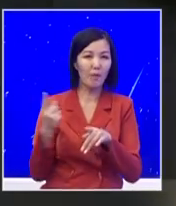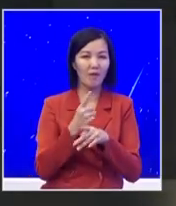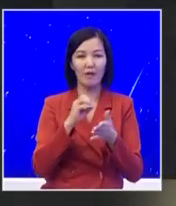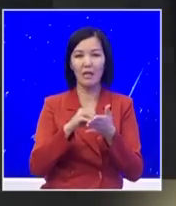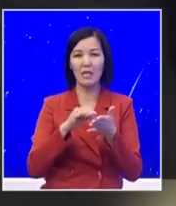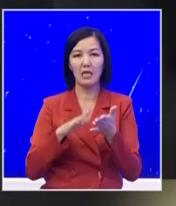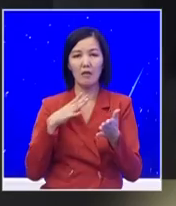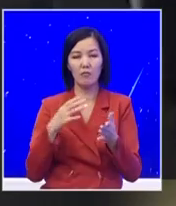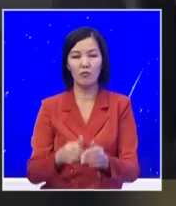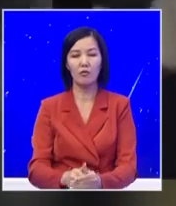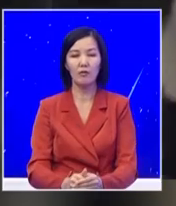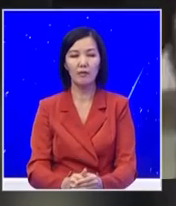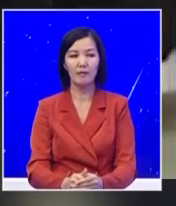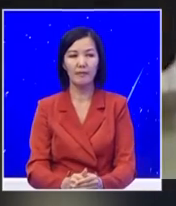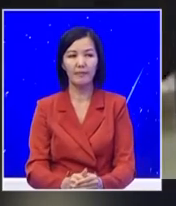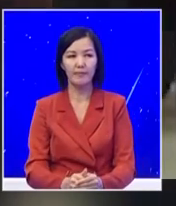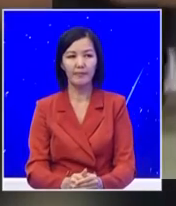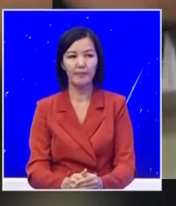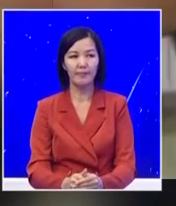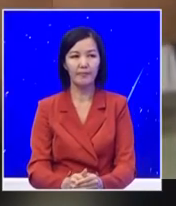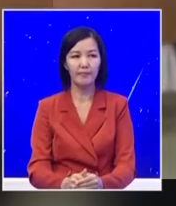рет тіркеліп отыр.